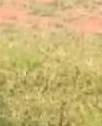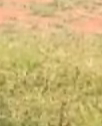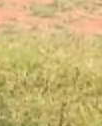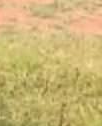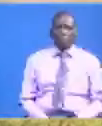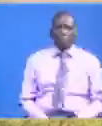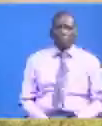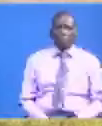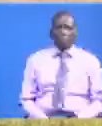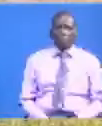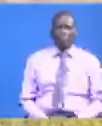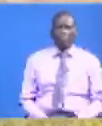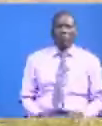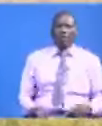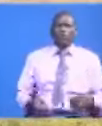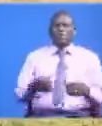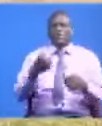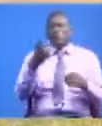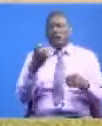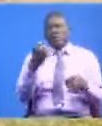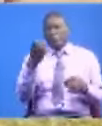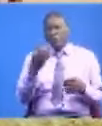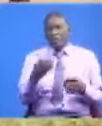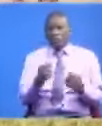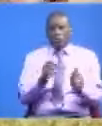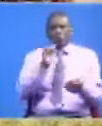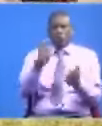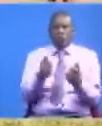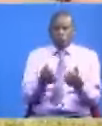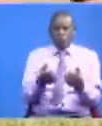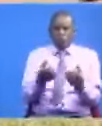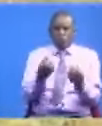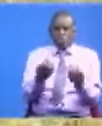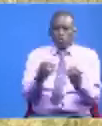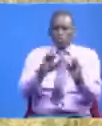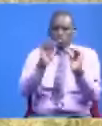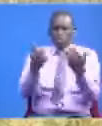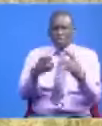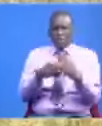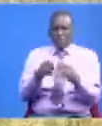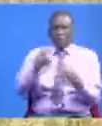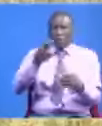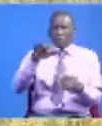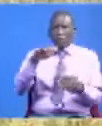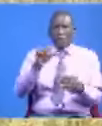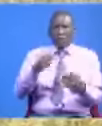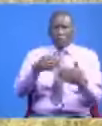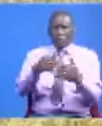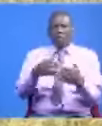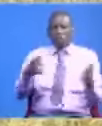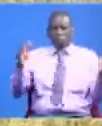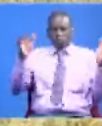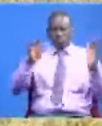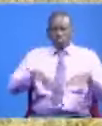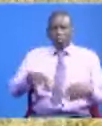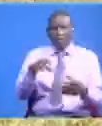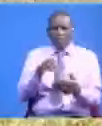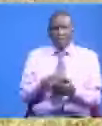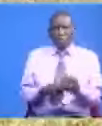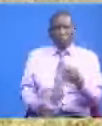Mwaka 2003 mchezo wa softball ulianzishwa ndani ya NYS kabla ya kufifia tena na kisha kufufuliwa